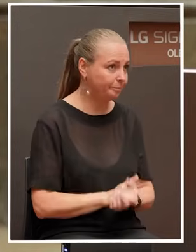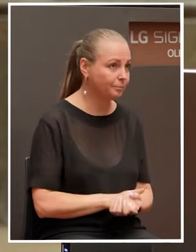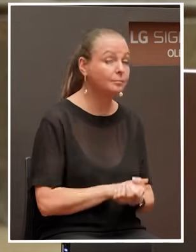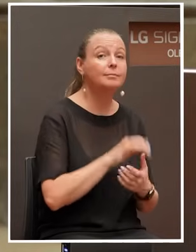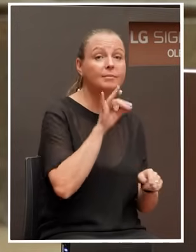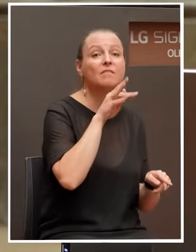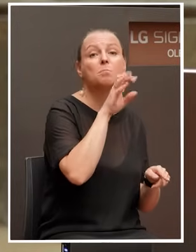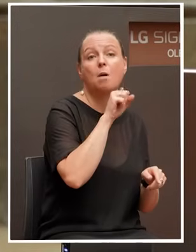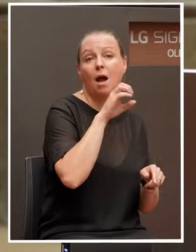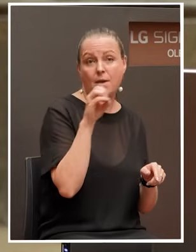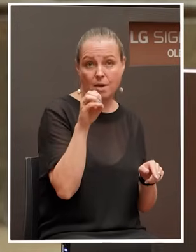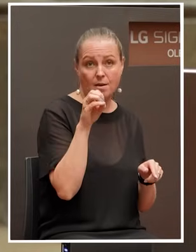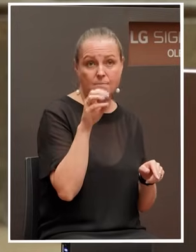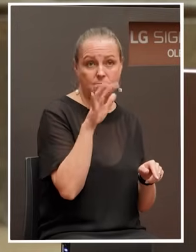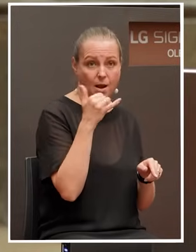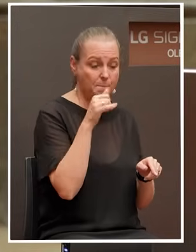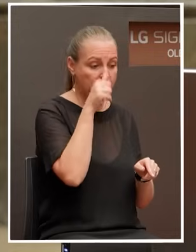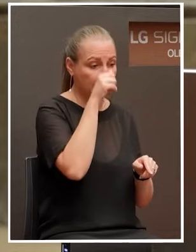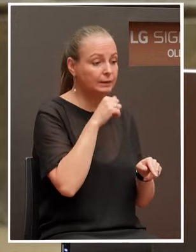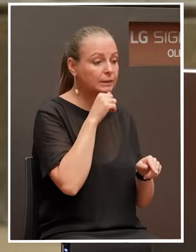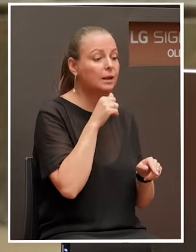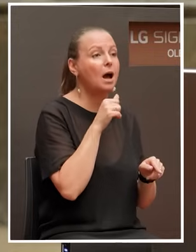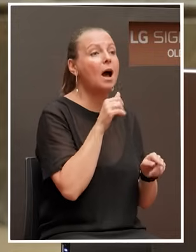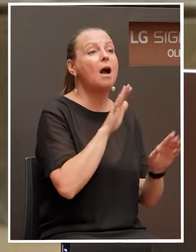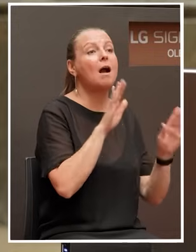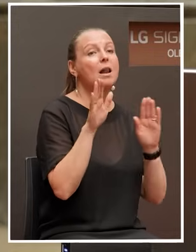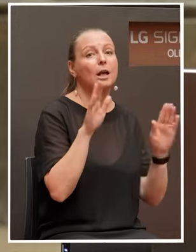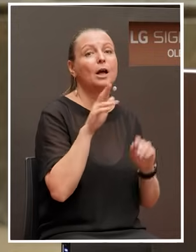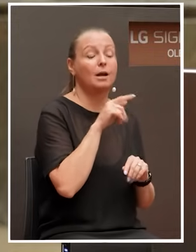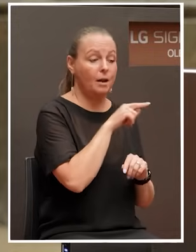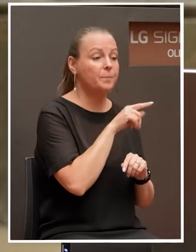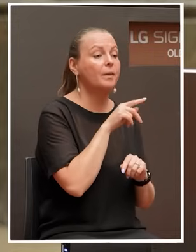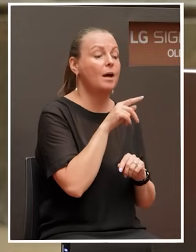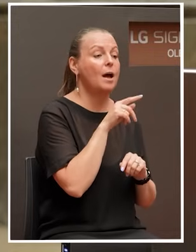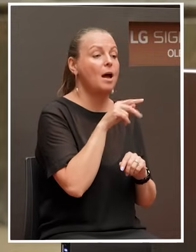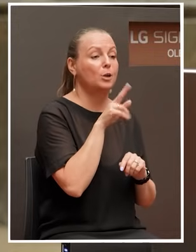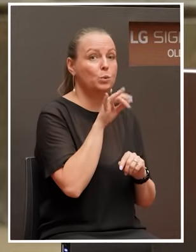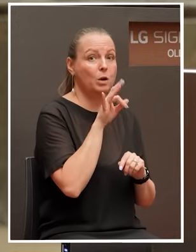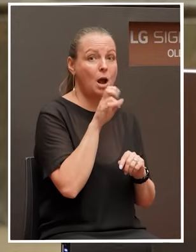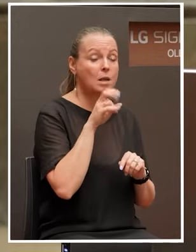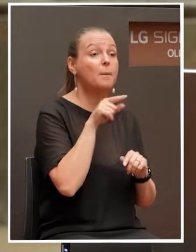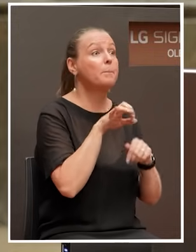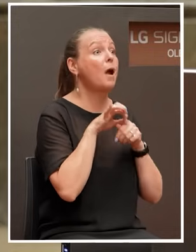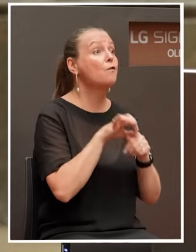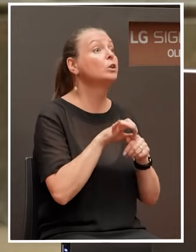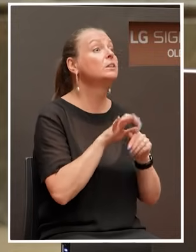И в мае в галерее Дюран-Рюэль на улице Лафит проходит